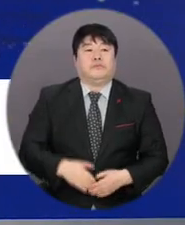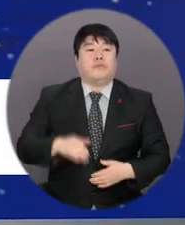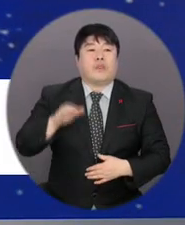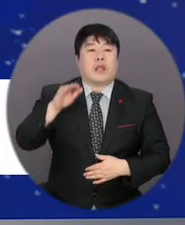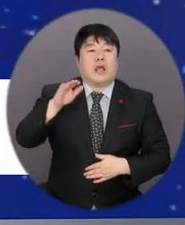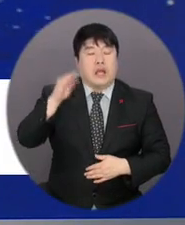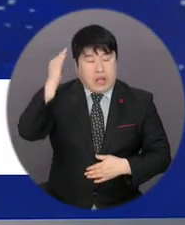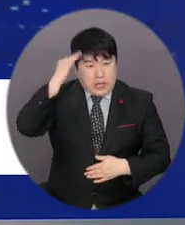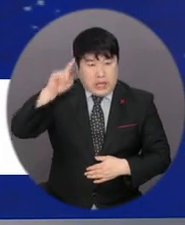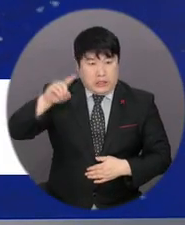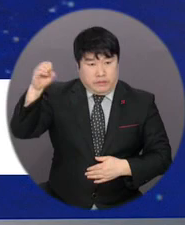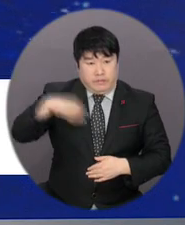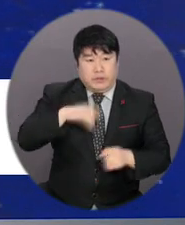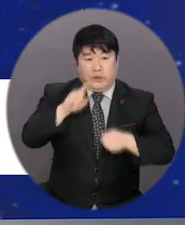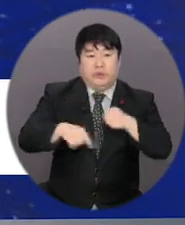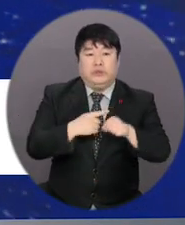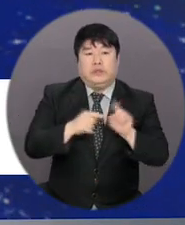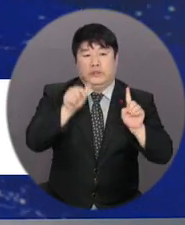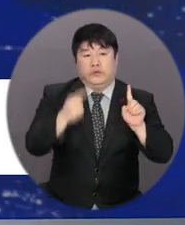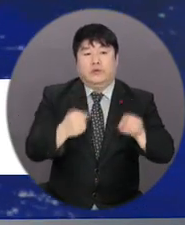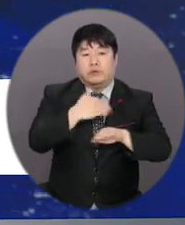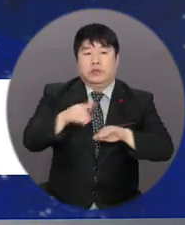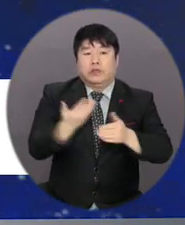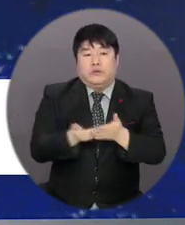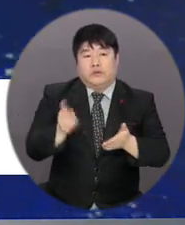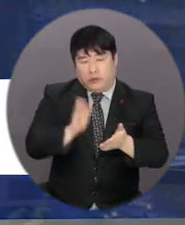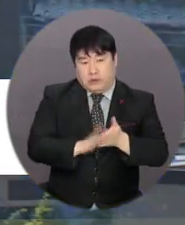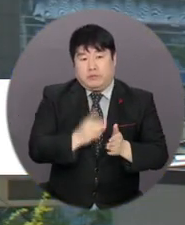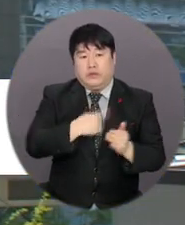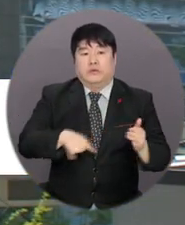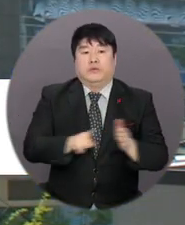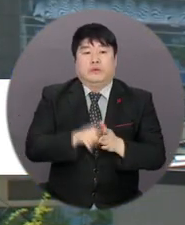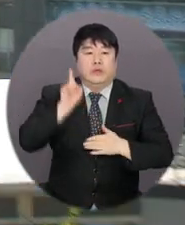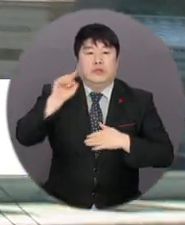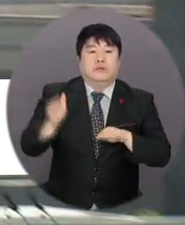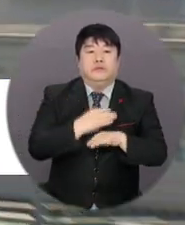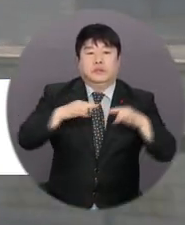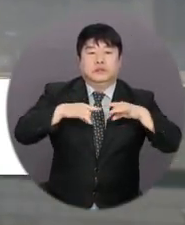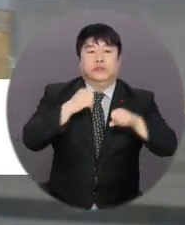한빛원전 1호기가 계획 예방 정비를 위해 내일부터 발전을 중단합니다.